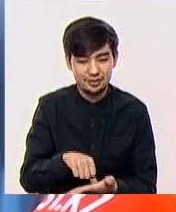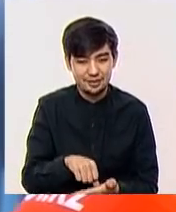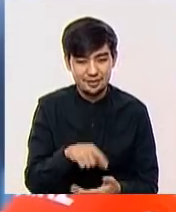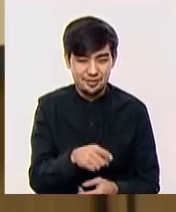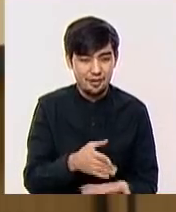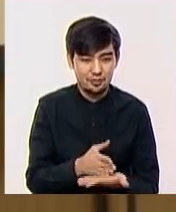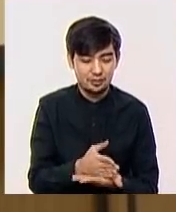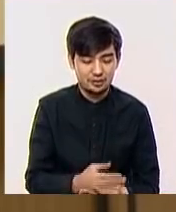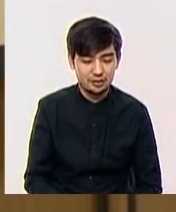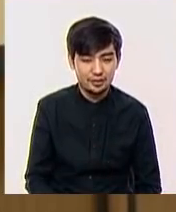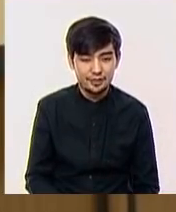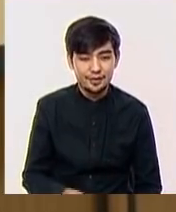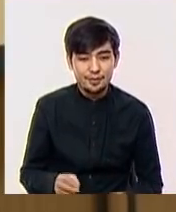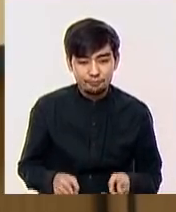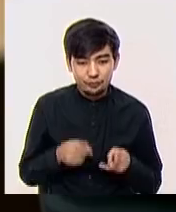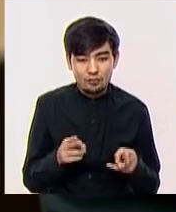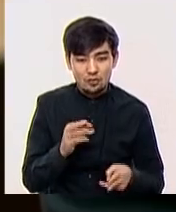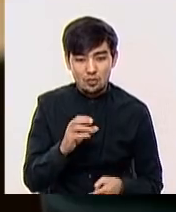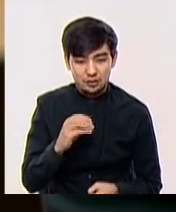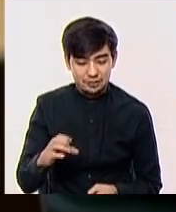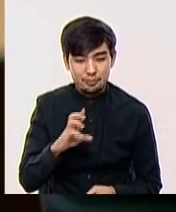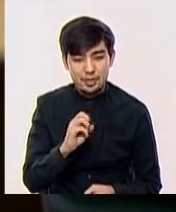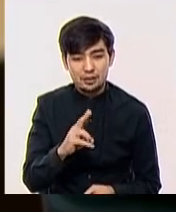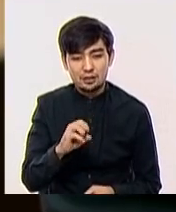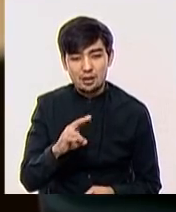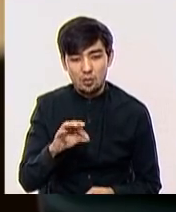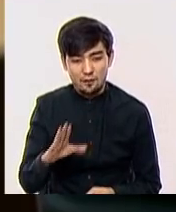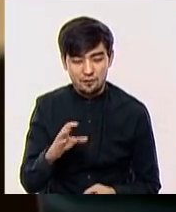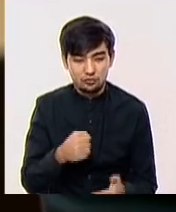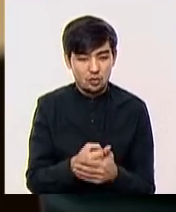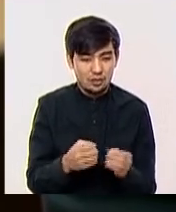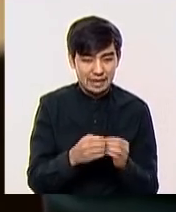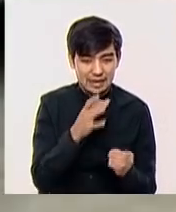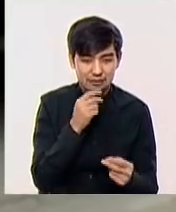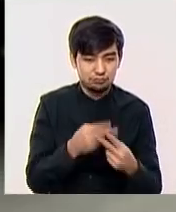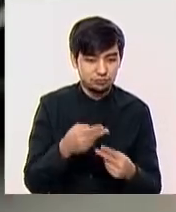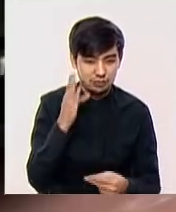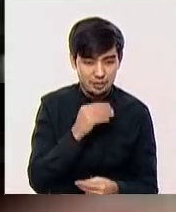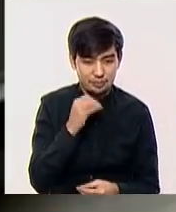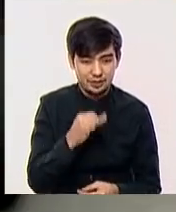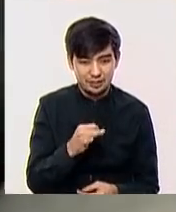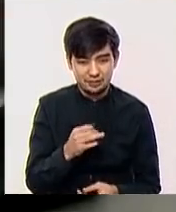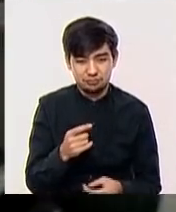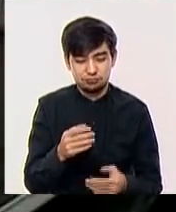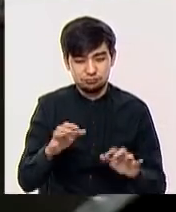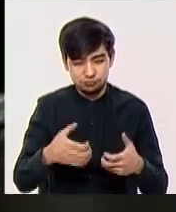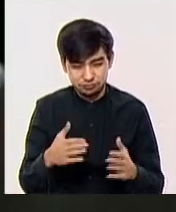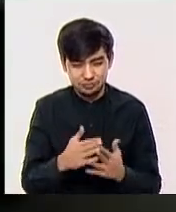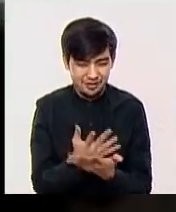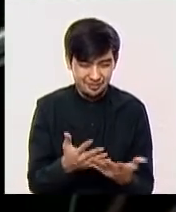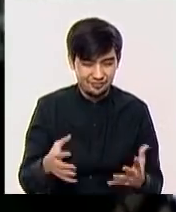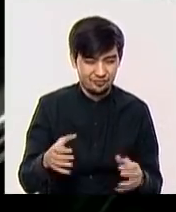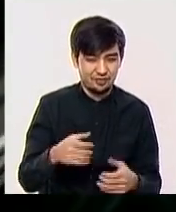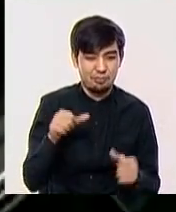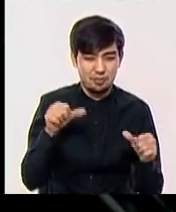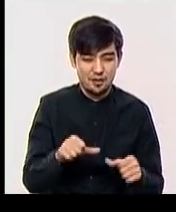этой операции. Согласно Уголовному кодексу, Бектанову может грозить до 10 лет лишения свободы с конфискацией имущества, с пожизненным лишением